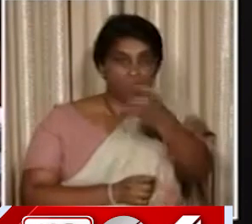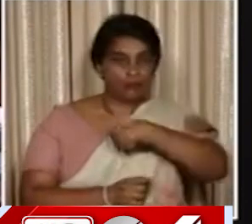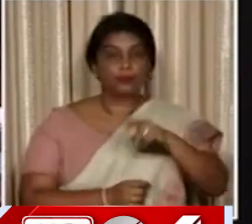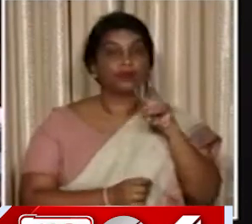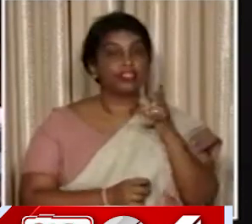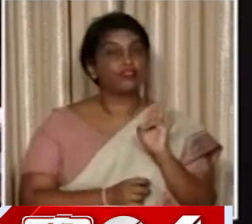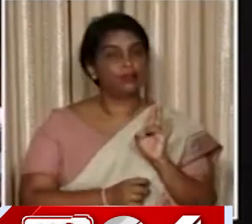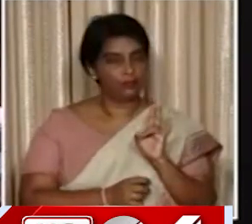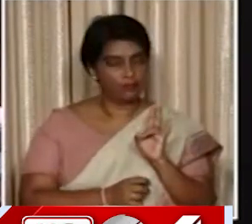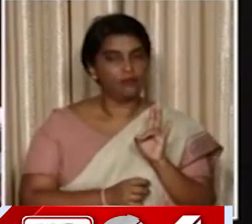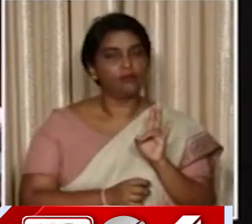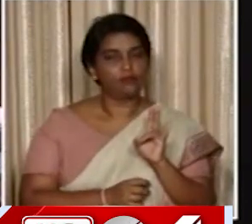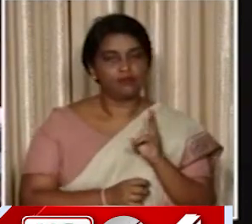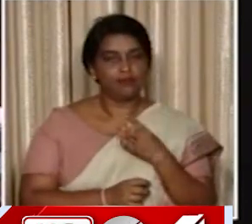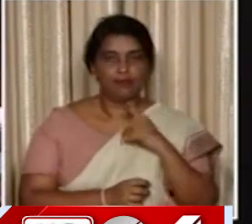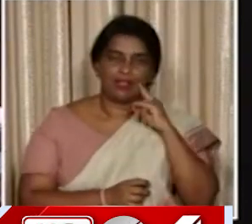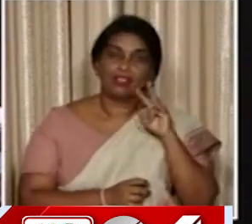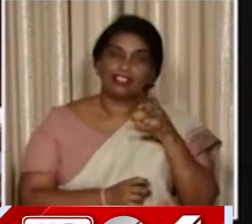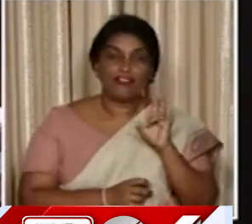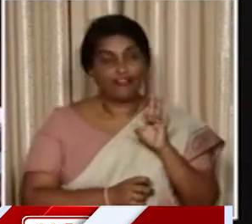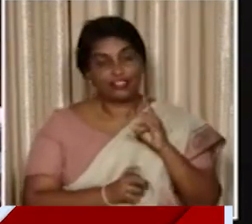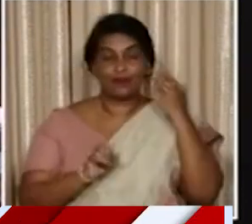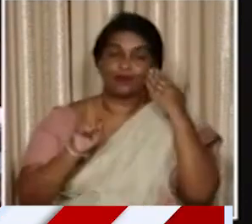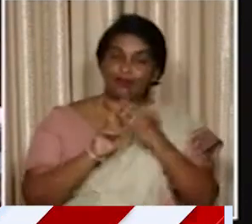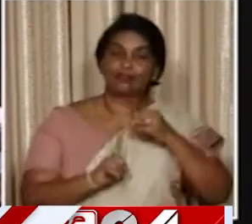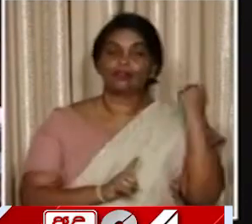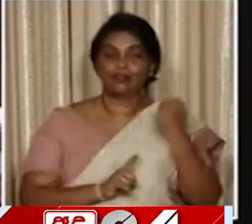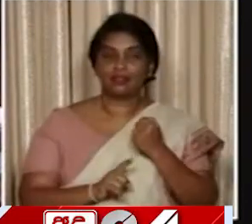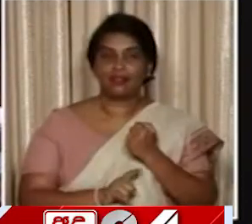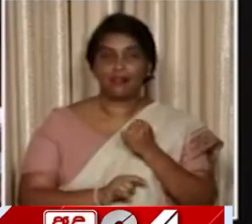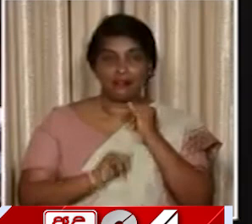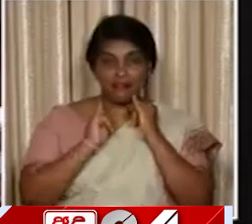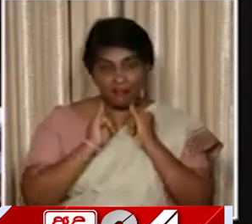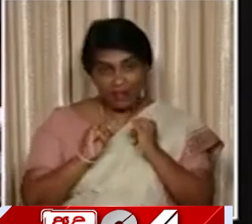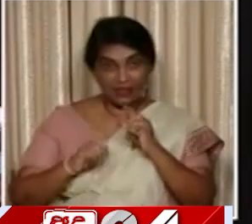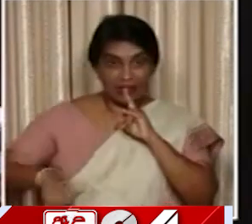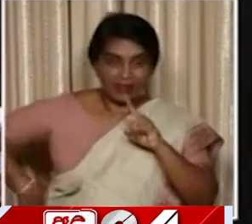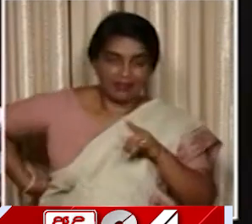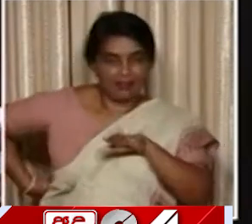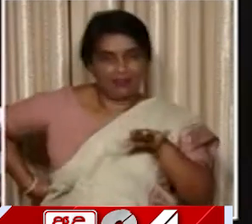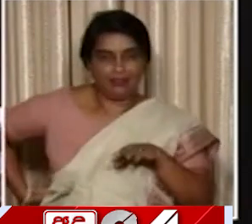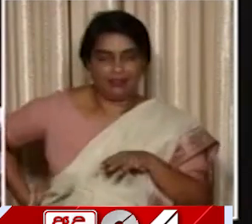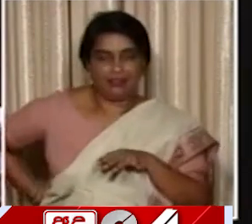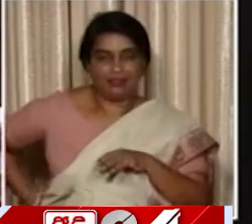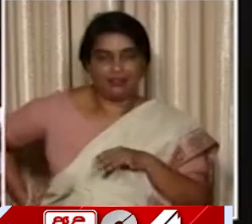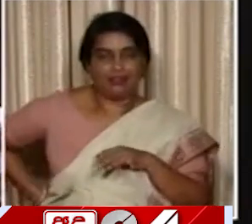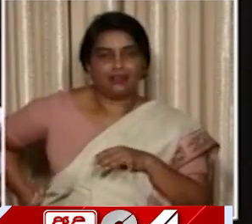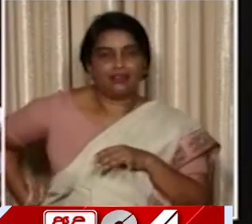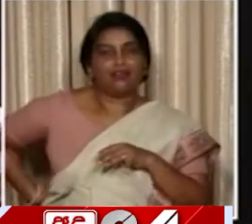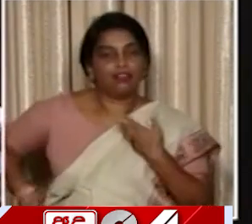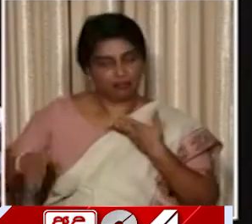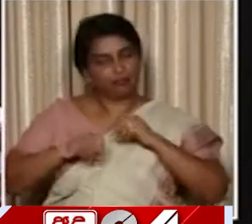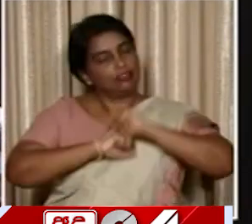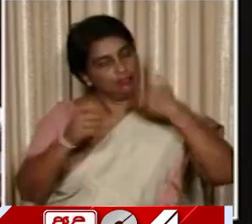visi paham. Mandal ni mama desi visi paham ini kata kerana. Wardak kira orang butuh malah kata awal dia kan diwardi kerana pulang apitin naya orang